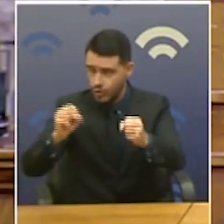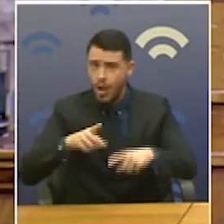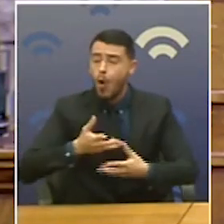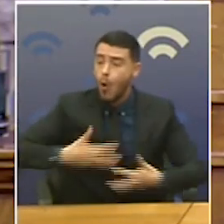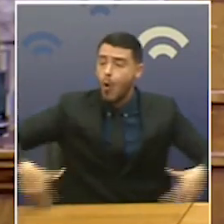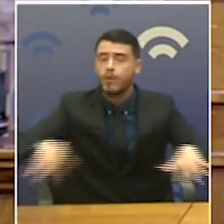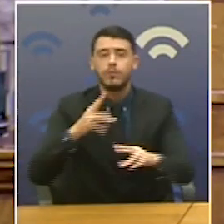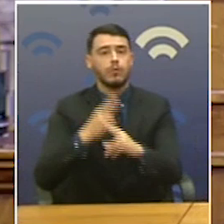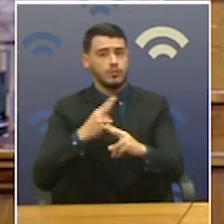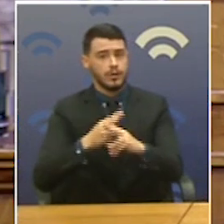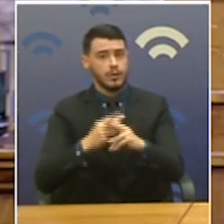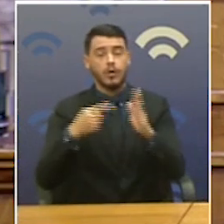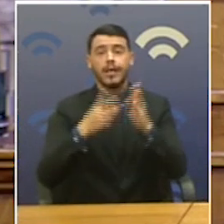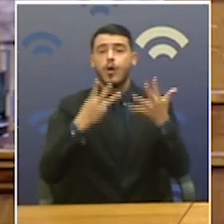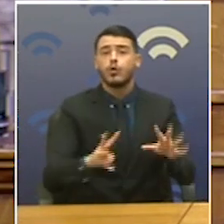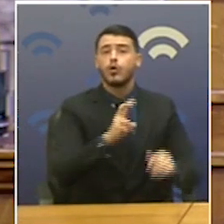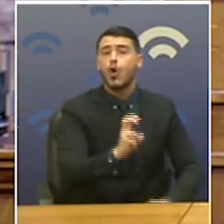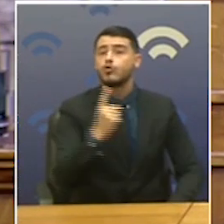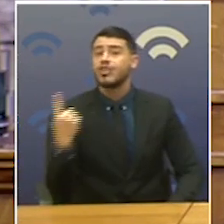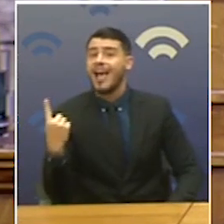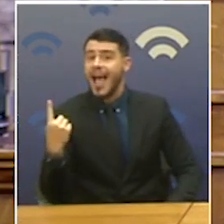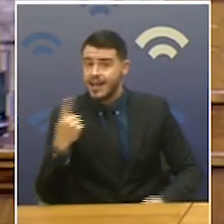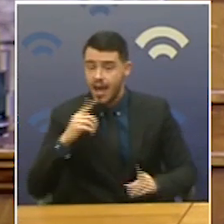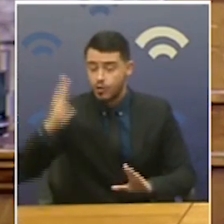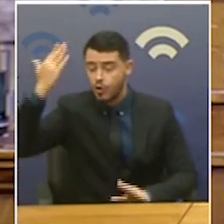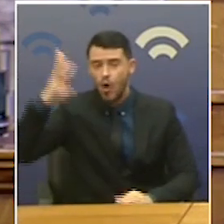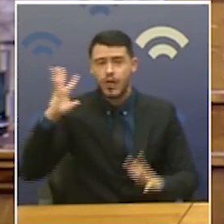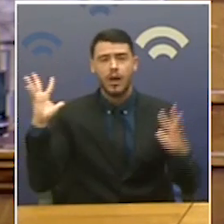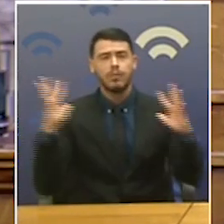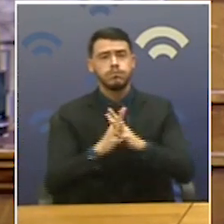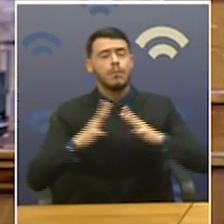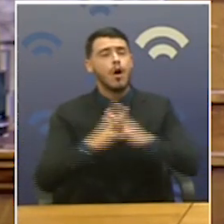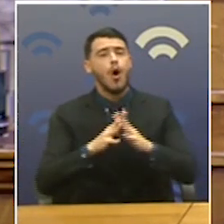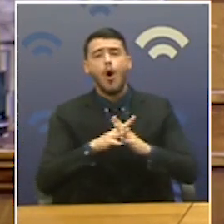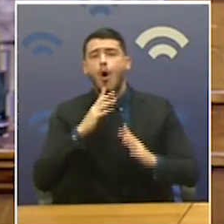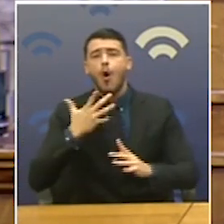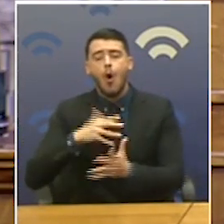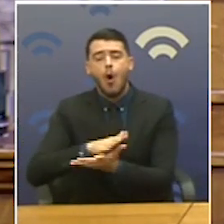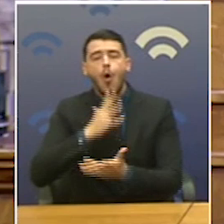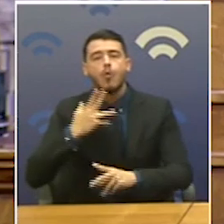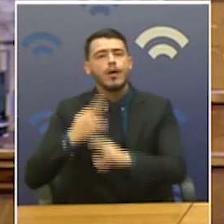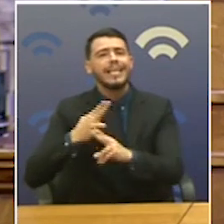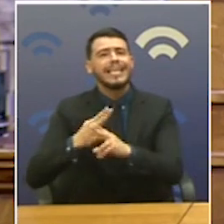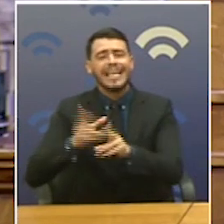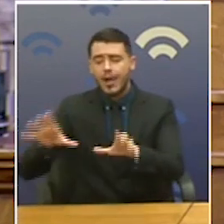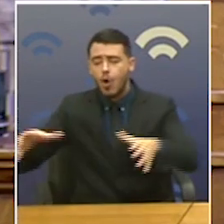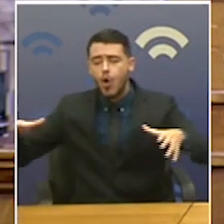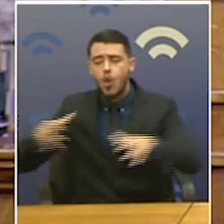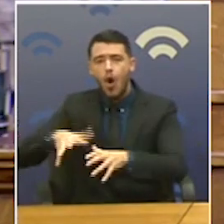1821 πολέμησε ηρωικά ο Ιερός Λόχος των διασκορπισμένων νέων μας σε ολόκληρη την Ευρώπη.